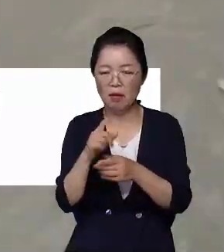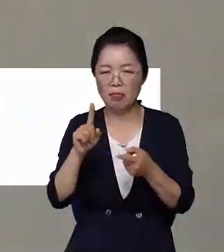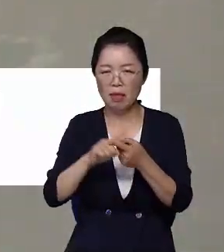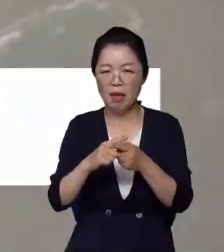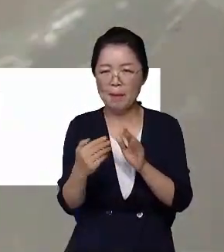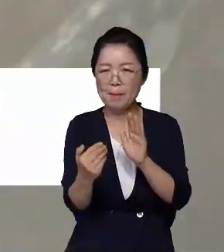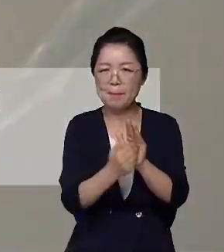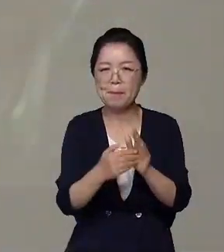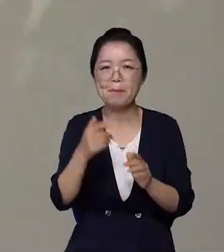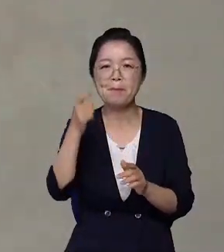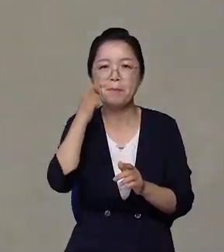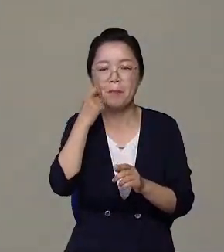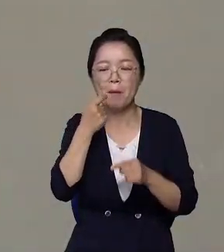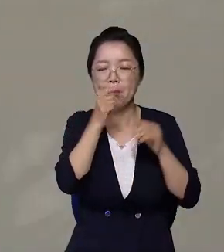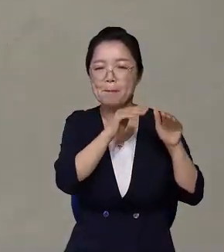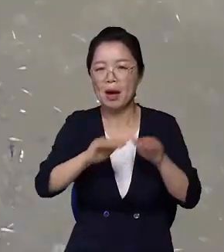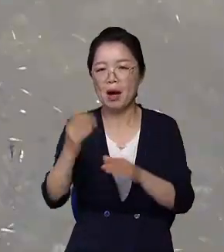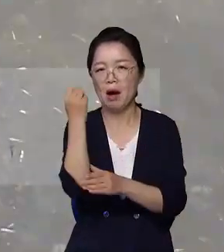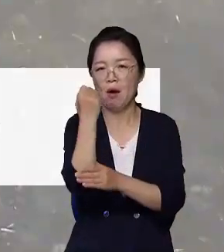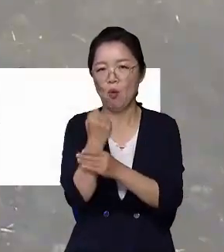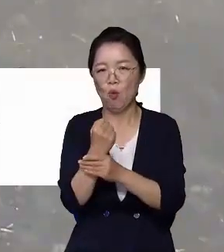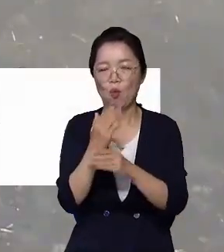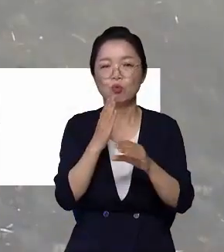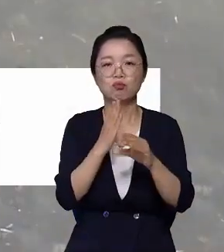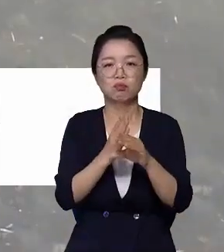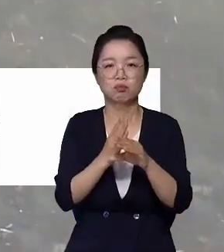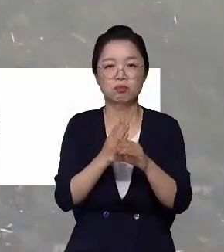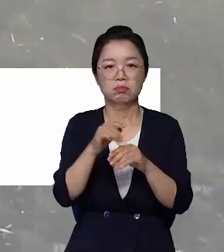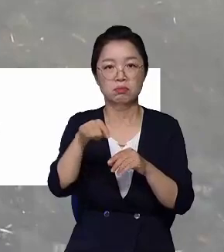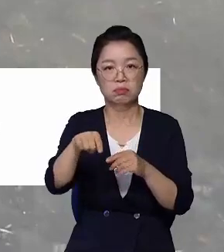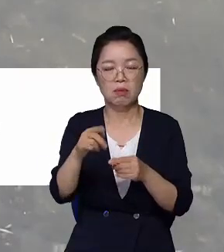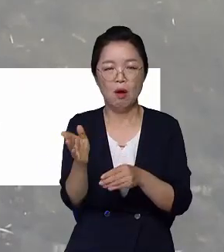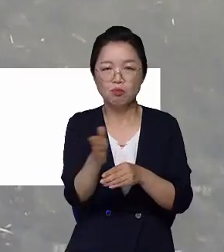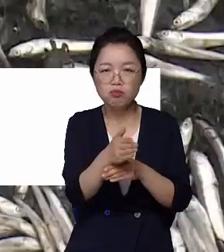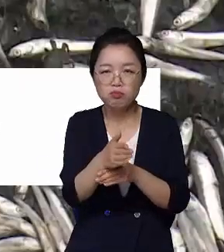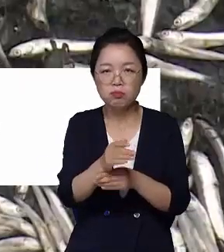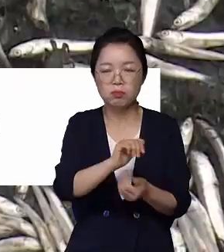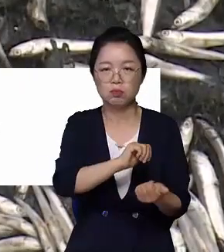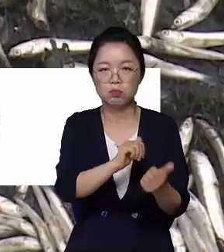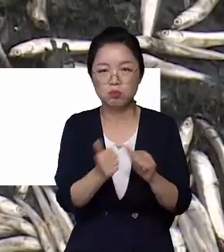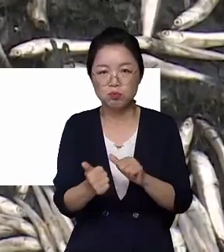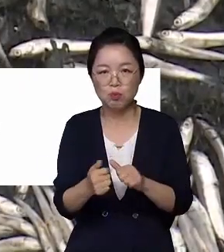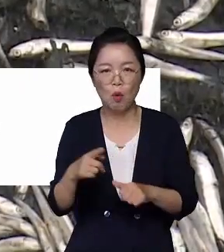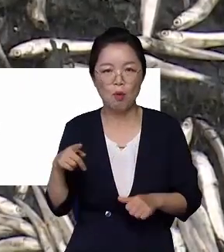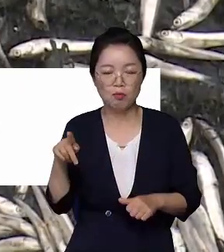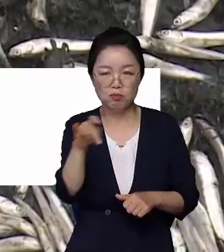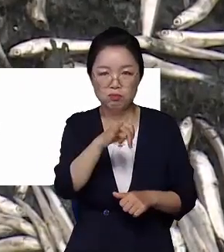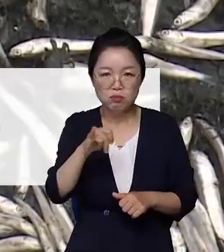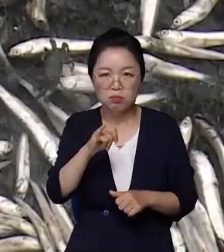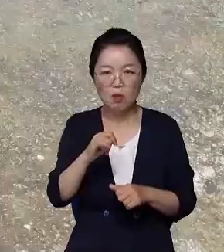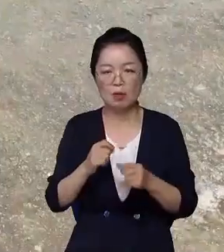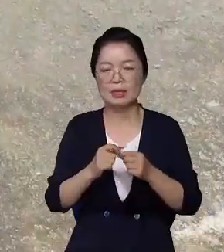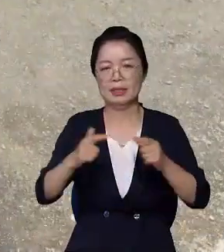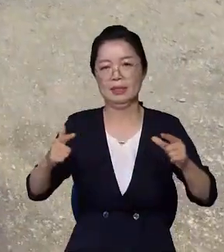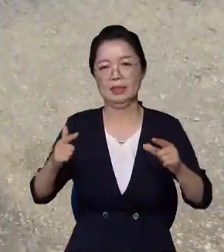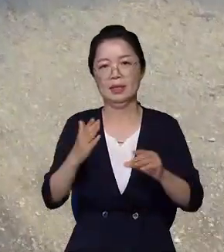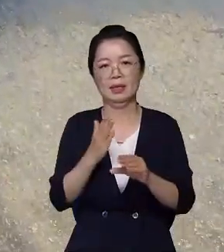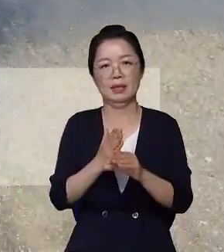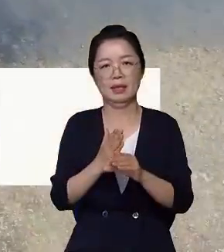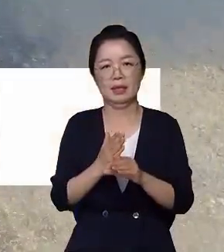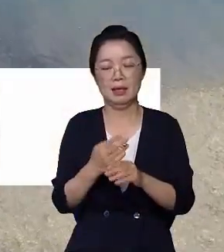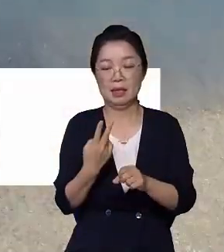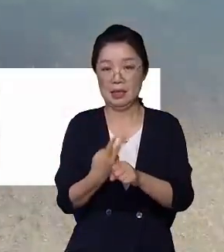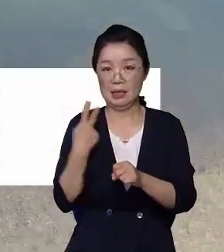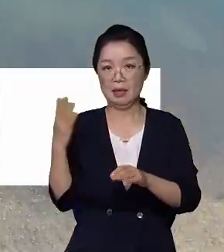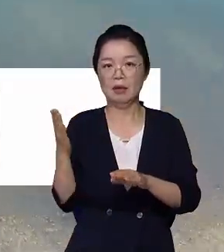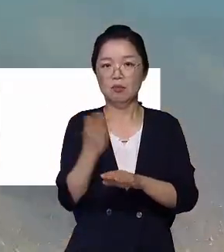채 바다가 오염되고 있는 겁니다. 이 때문에 어패류 폐사와 노로바이러스 발생도 급증했습니다. 2년